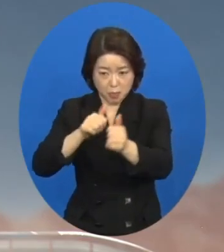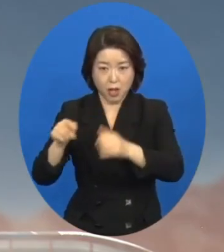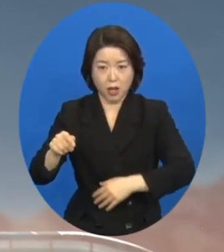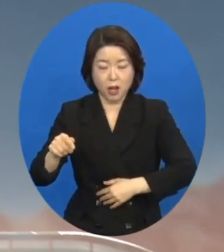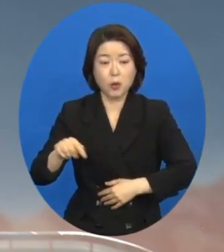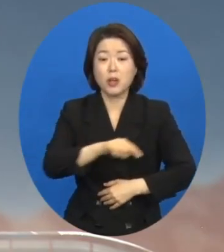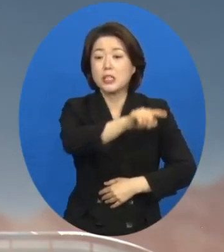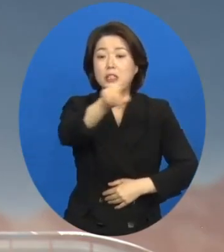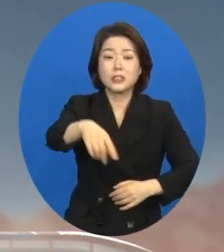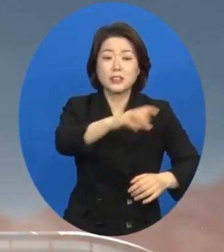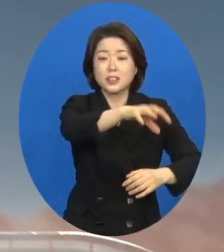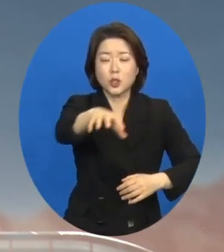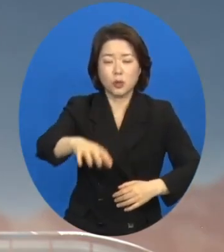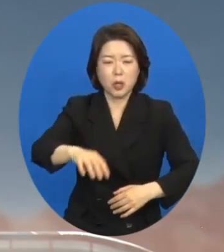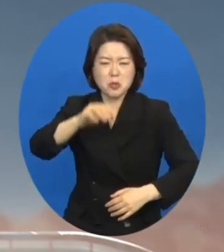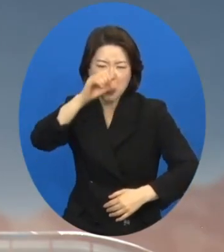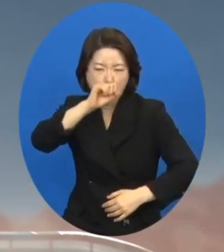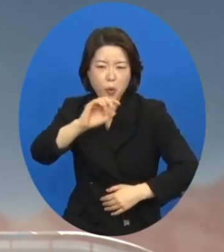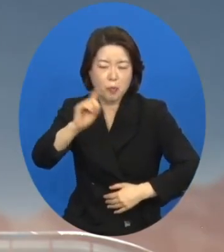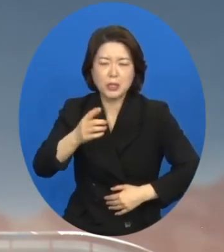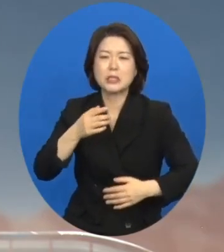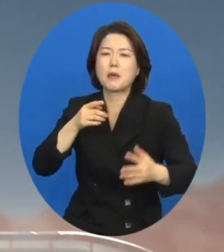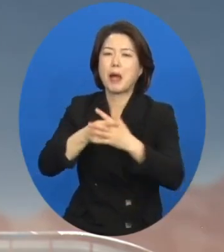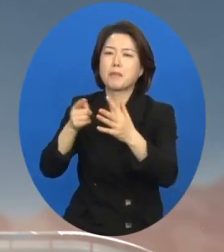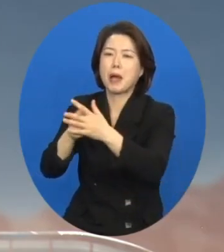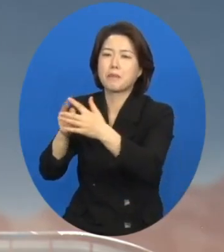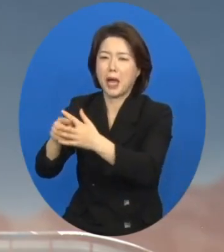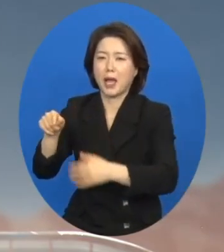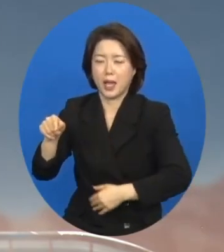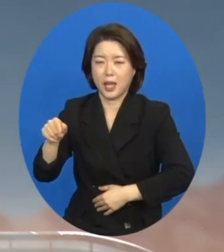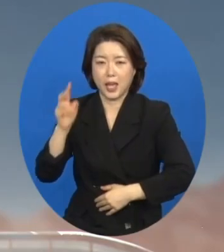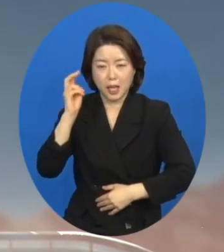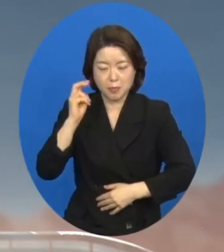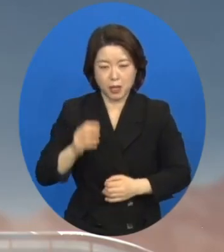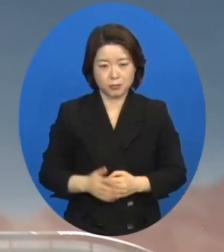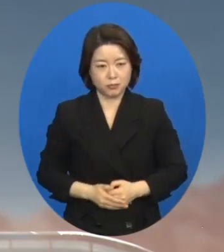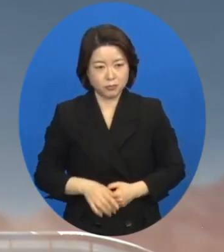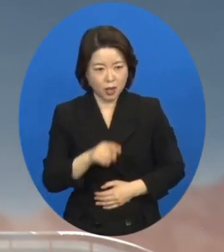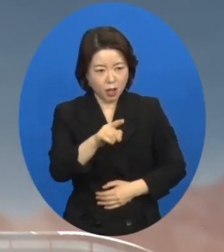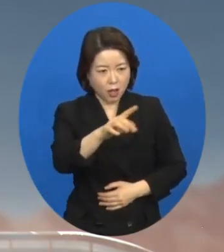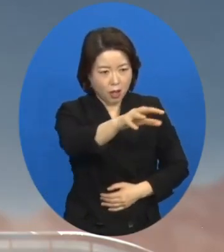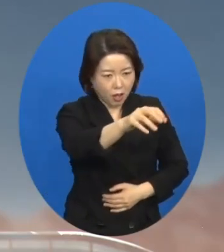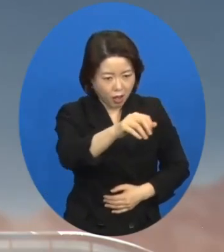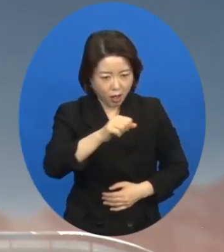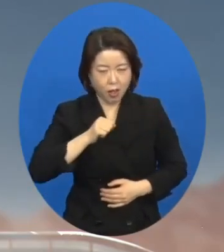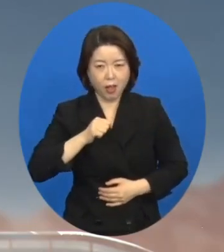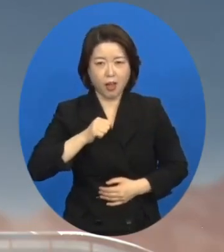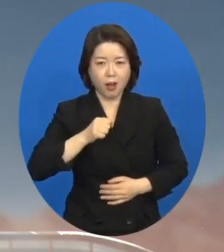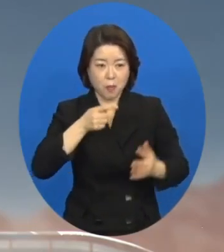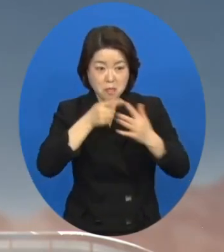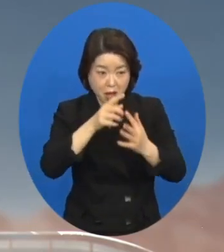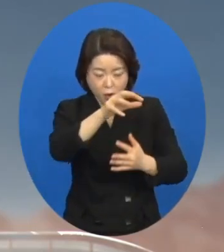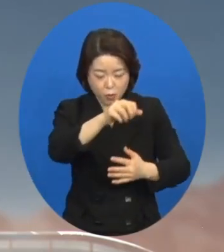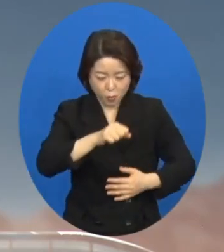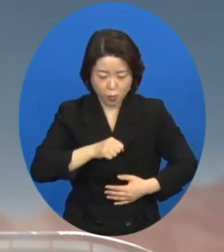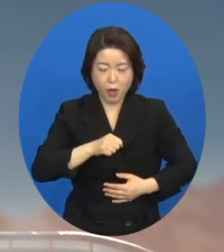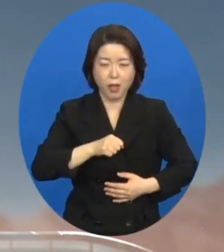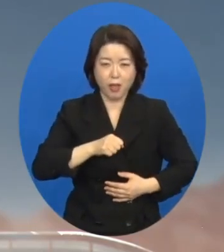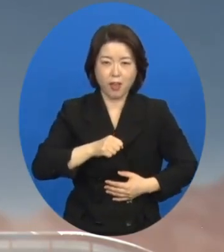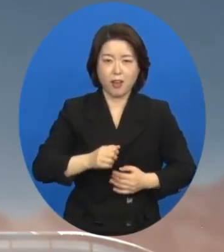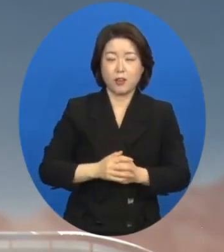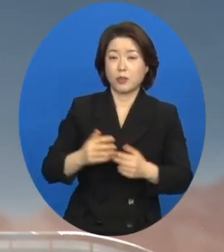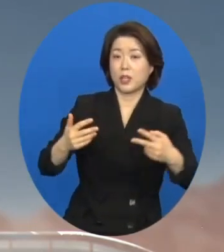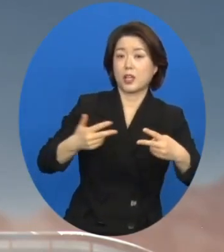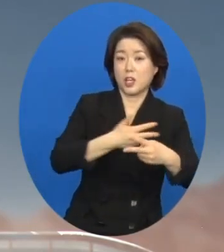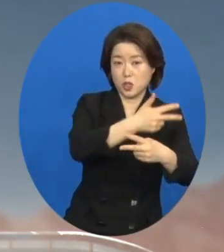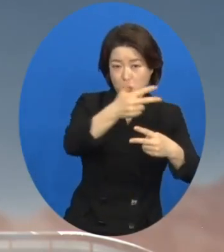패션을 알았던 것 같아요. 어쨌든 그것을 알아보고 자기 것으로 취한 것이죠. 근데 문제는 뭐냐면요, 이 여리고성